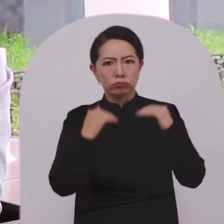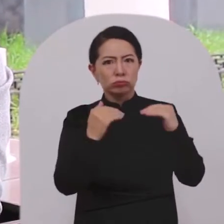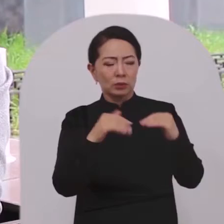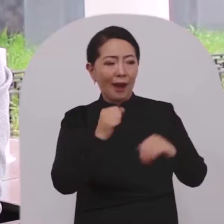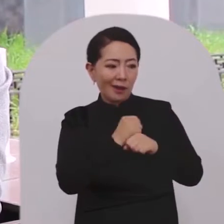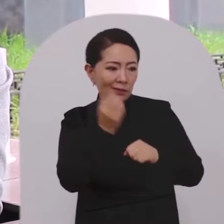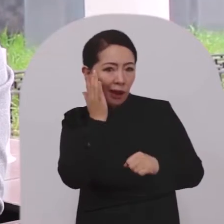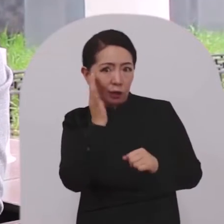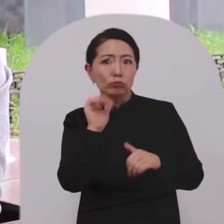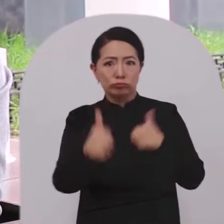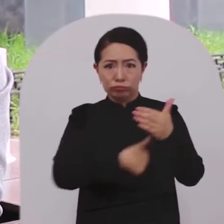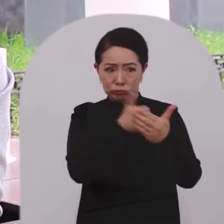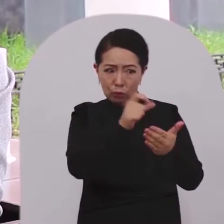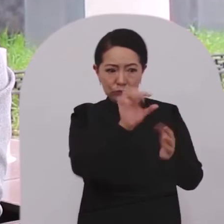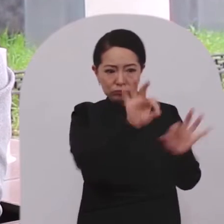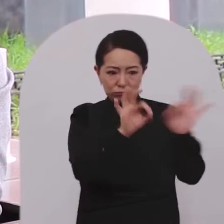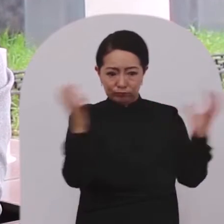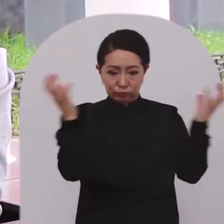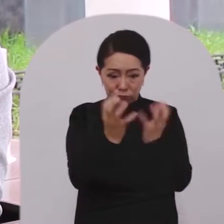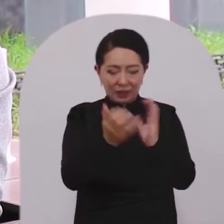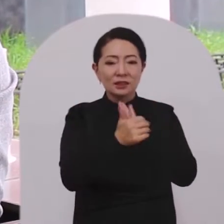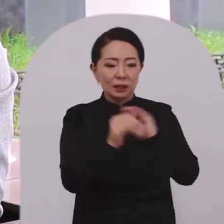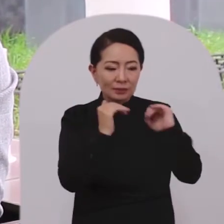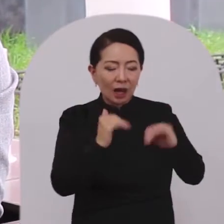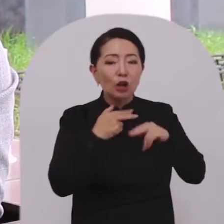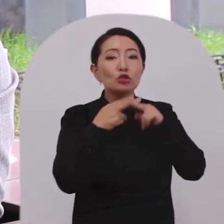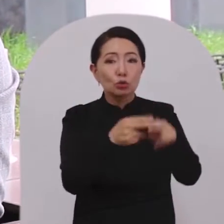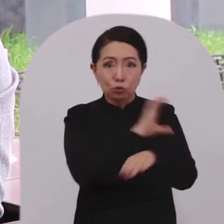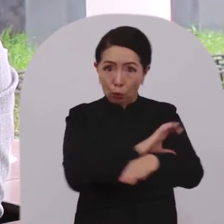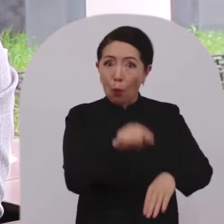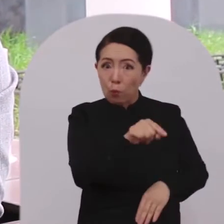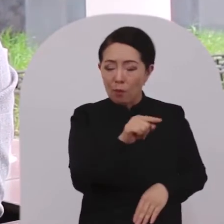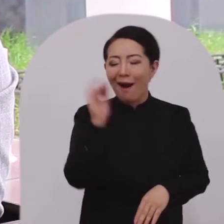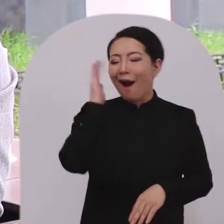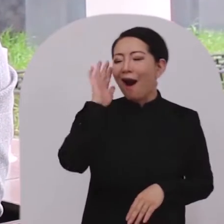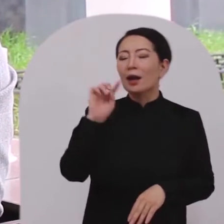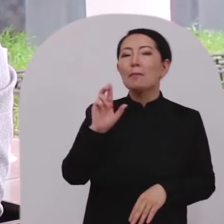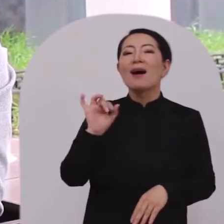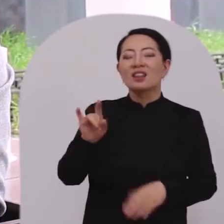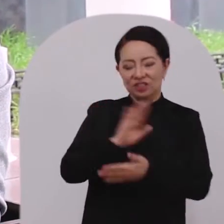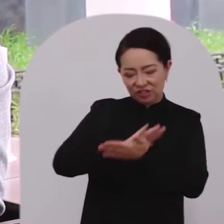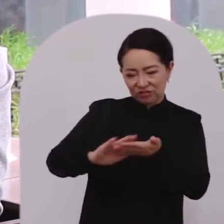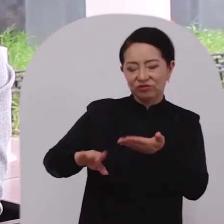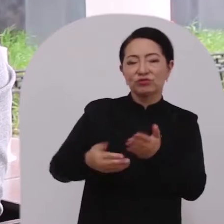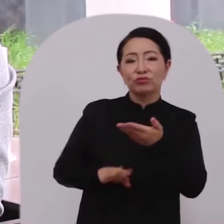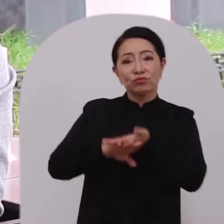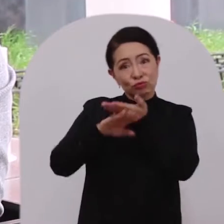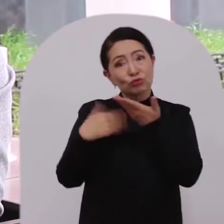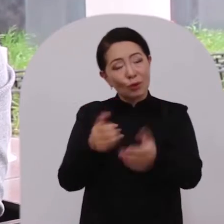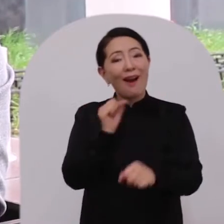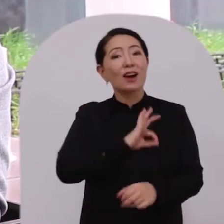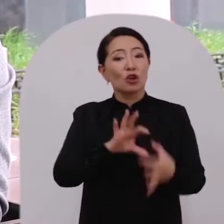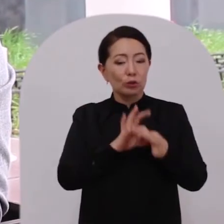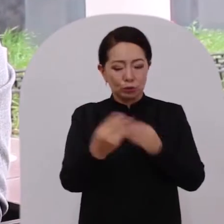барил нь тогтцсон юм хүмүүст чиглүүлэх, чадваржуулахын сургалтуудыг хийж өгснөөр бас нэлээд арга барилын шинжилт бол нэлээд тийм ач холбогдолтой